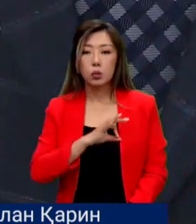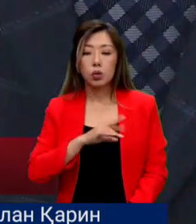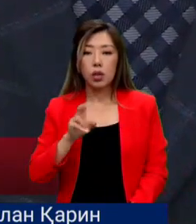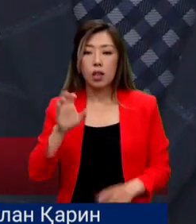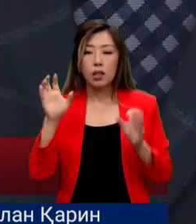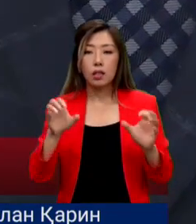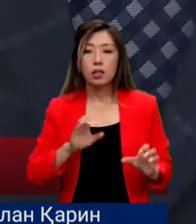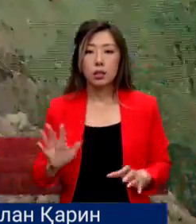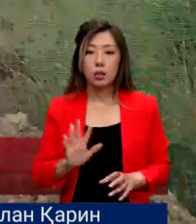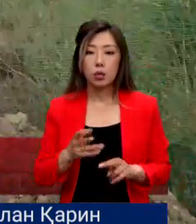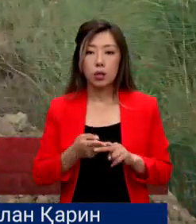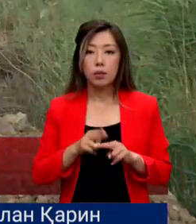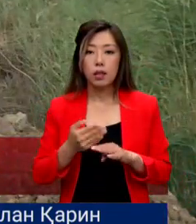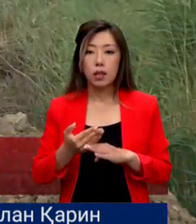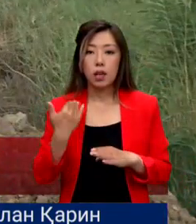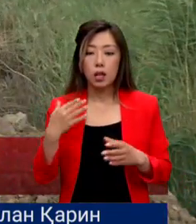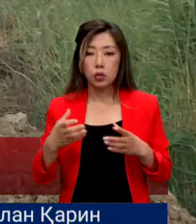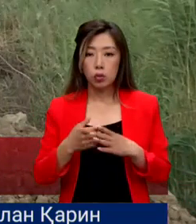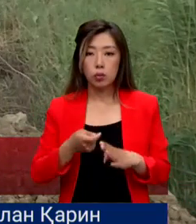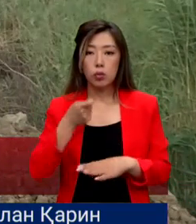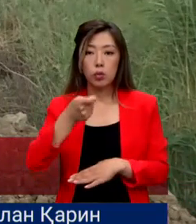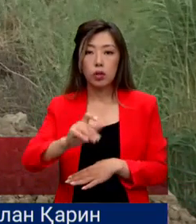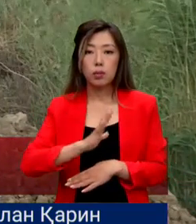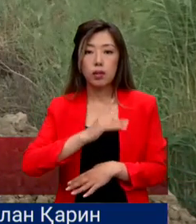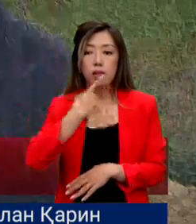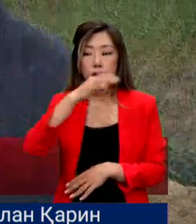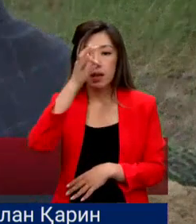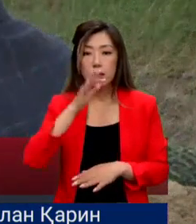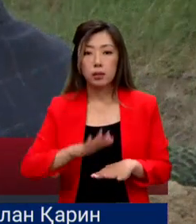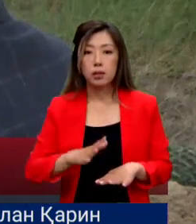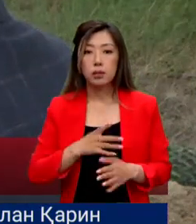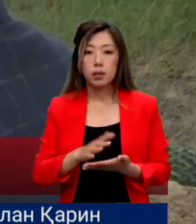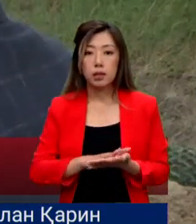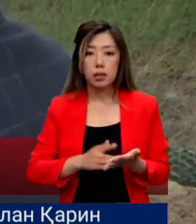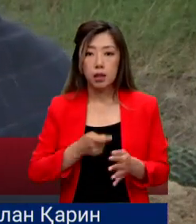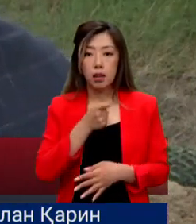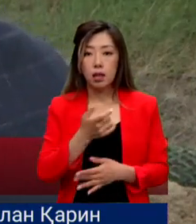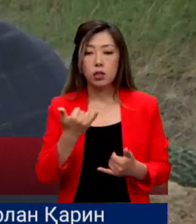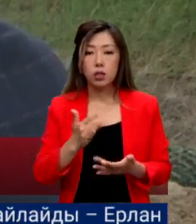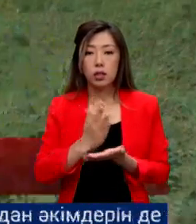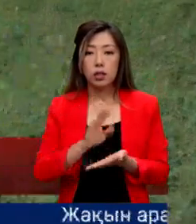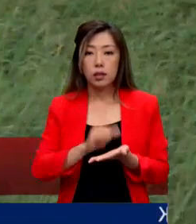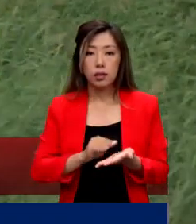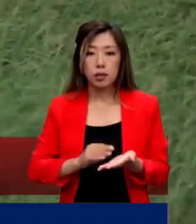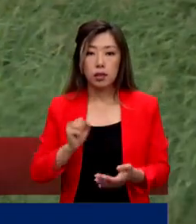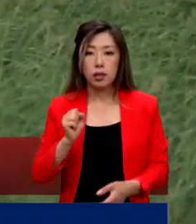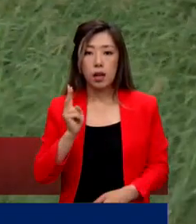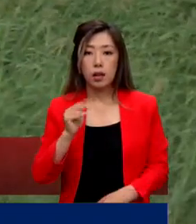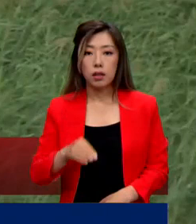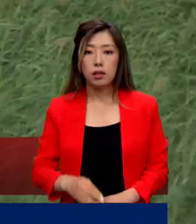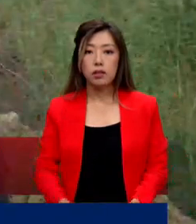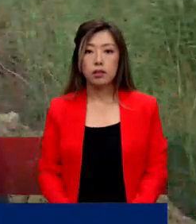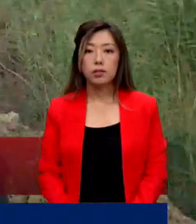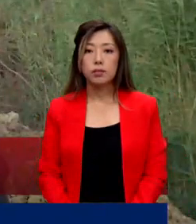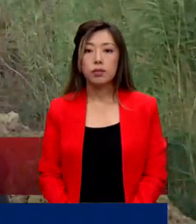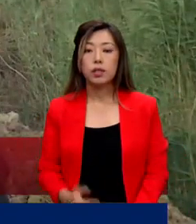Ранее, оказывается, инициативная группа обращалась в управление департамента полиции. Сейчас идет составление акта. Имеется